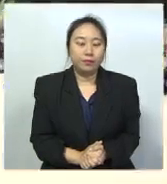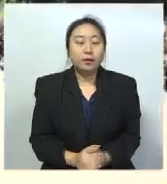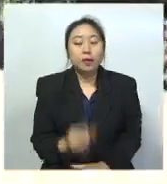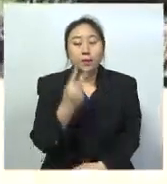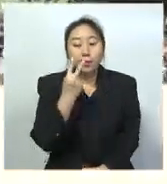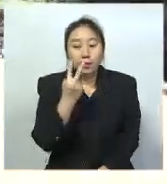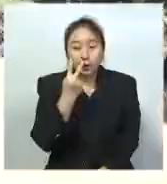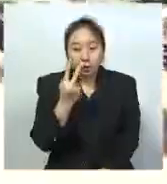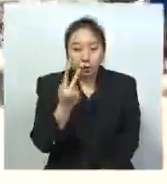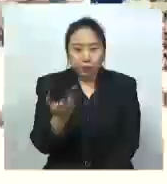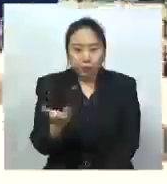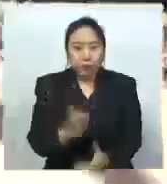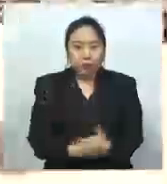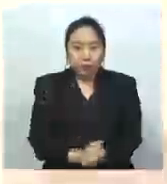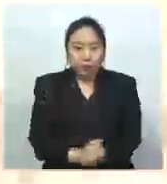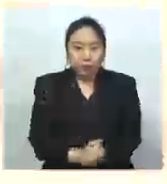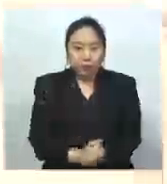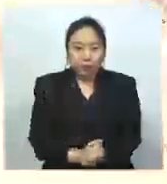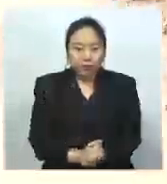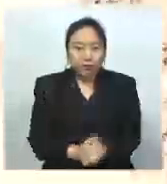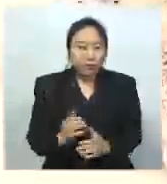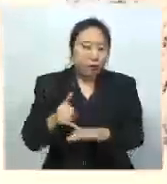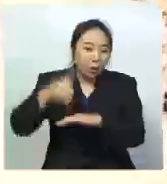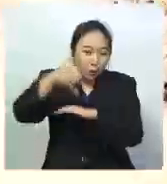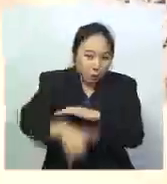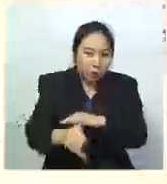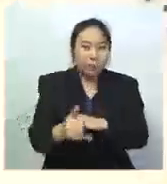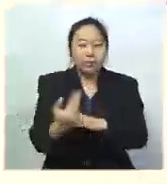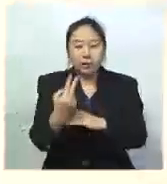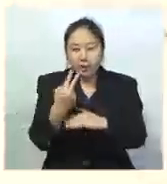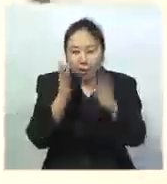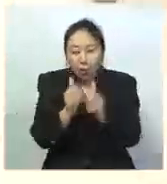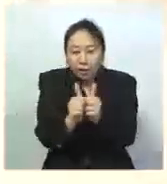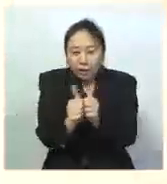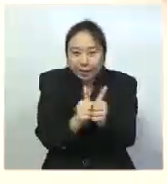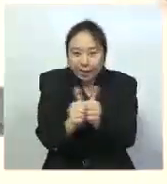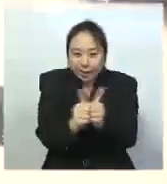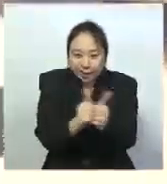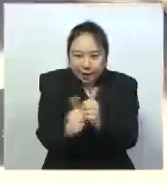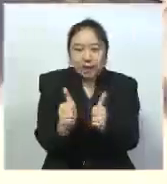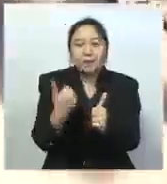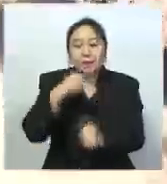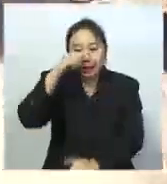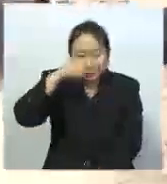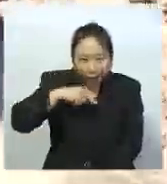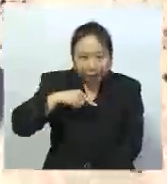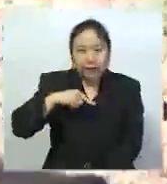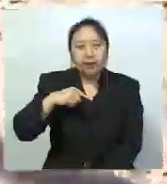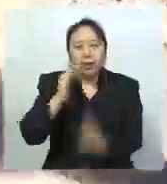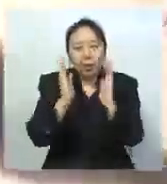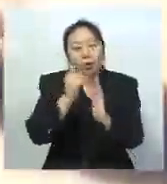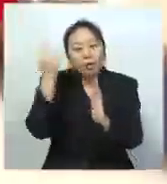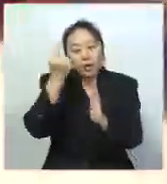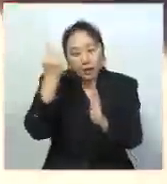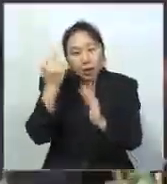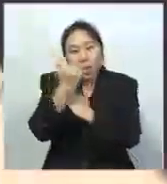าศนะครับแหมเป็นไงตู ม ก็เป็นบรรดาผู้แข่งขันนะครับทั้งจากไทยแล้วก็เป็นนัก